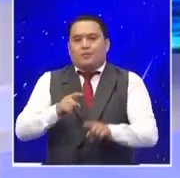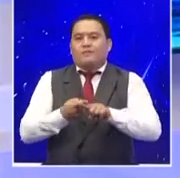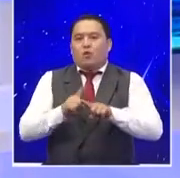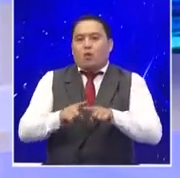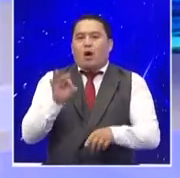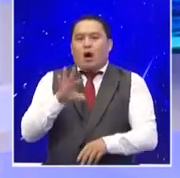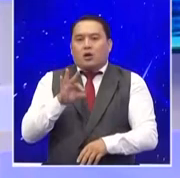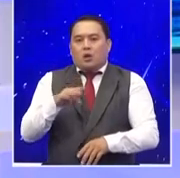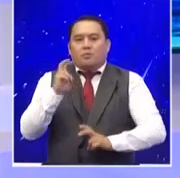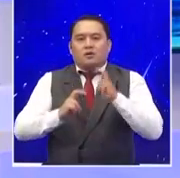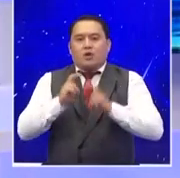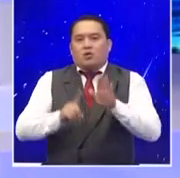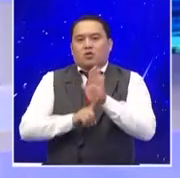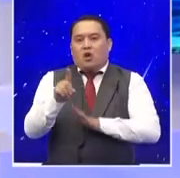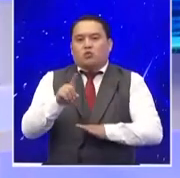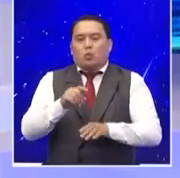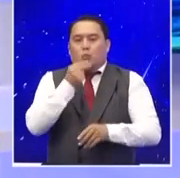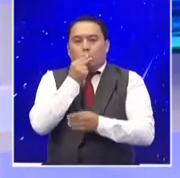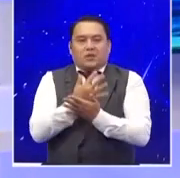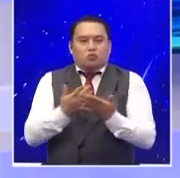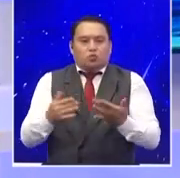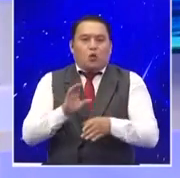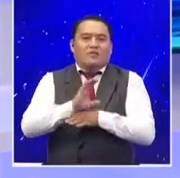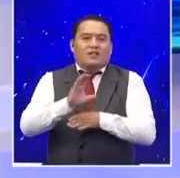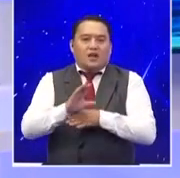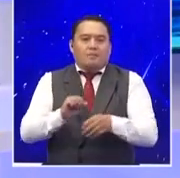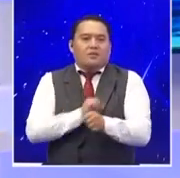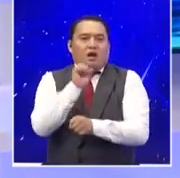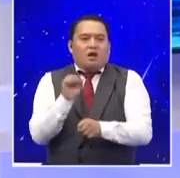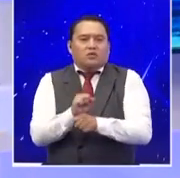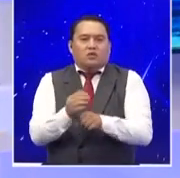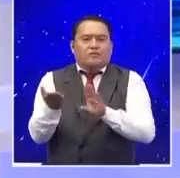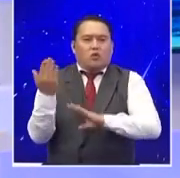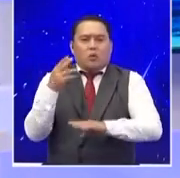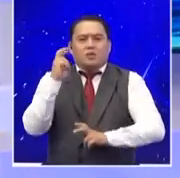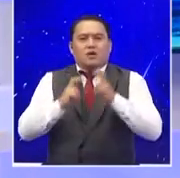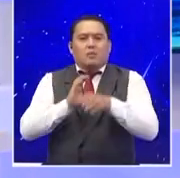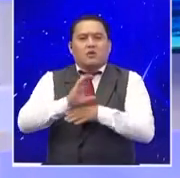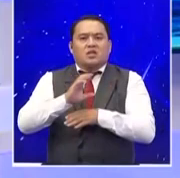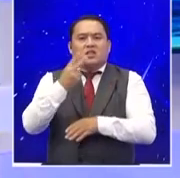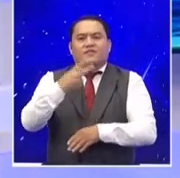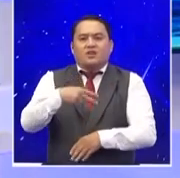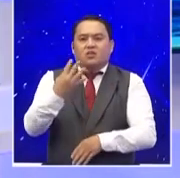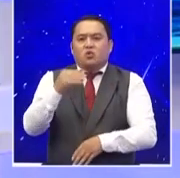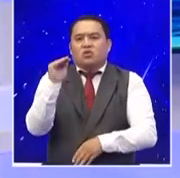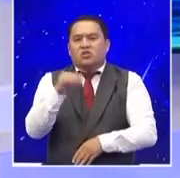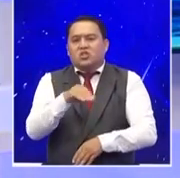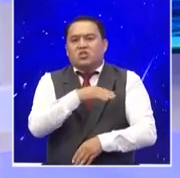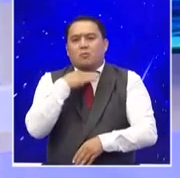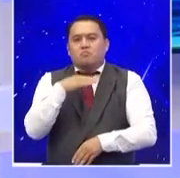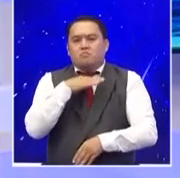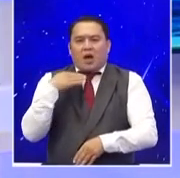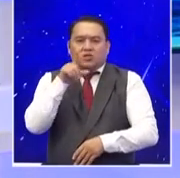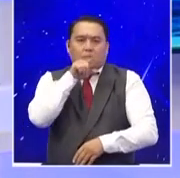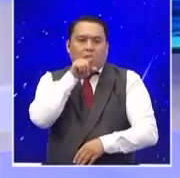Уже в октябре предприятие начнет выпускать продукцию. До приостановления деятельности в год предприятие производило до 24 тысяч тонн